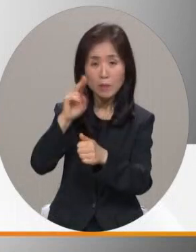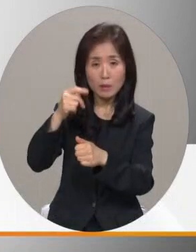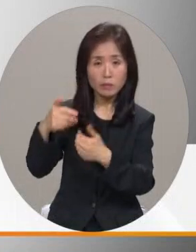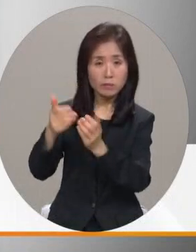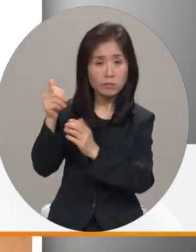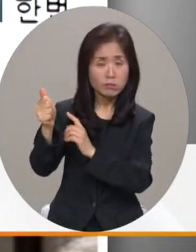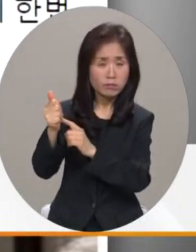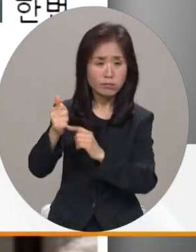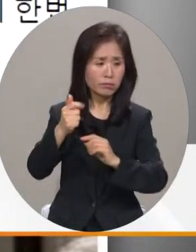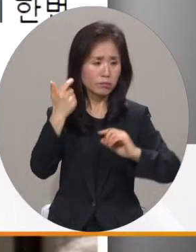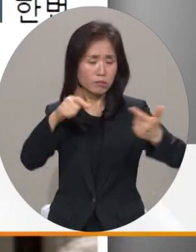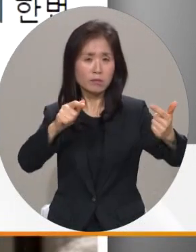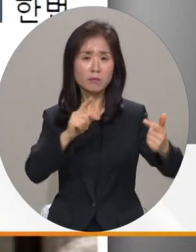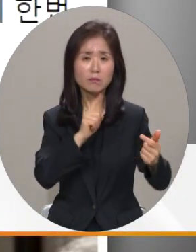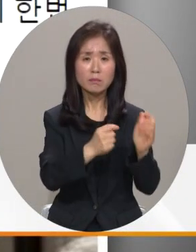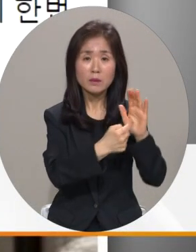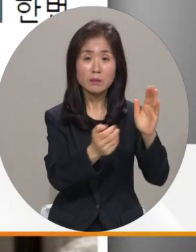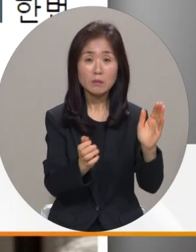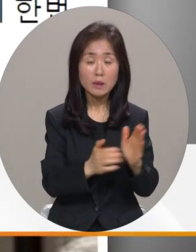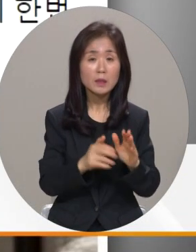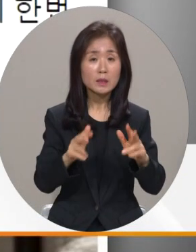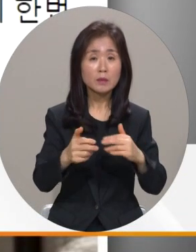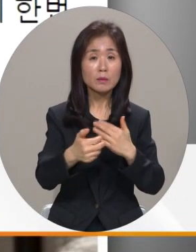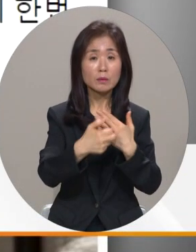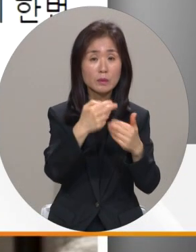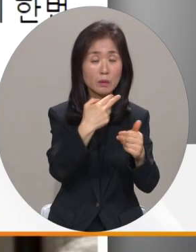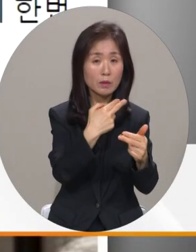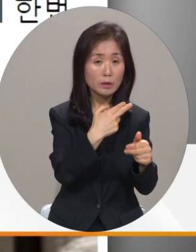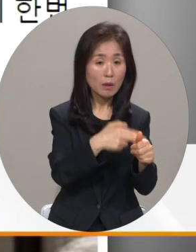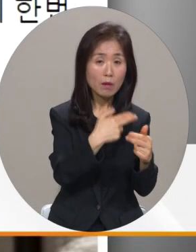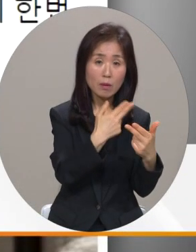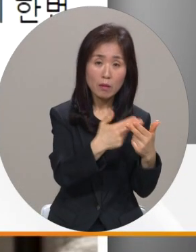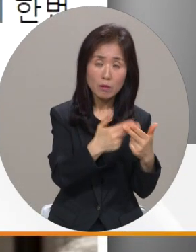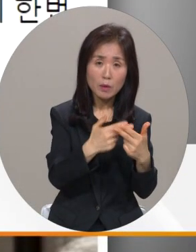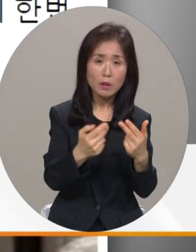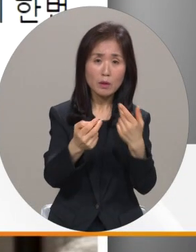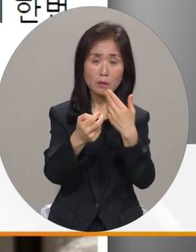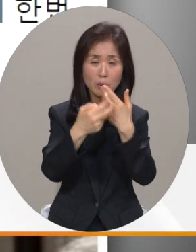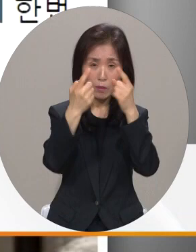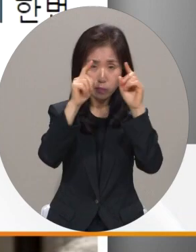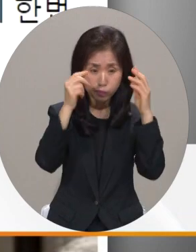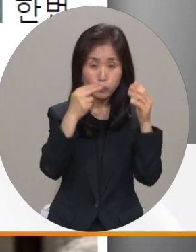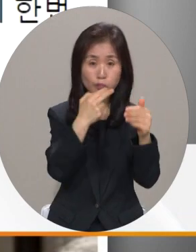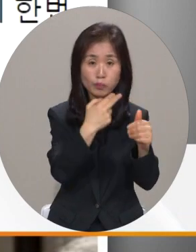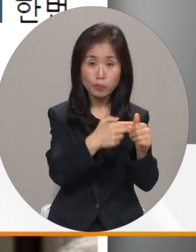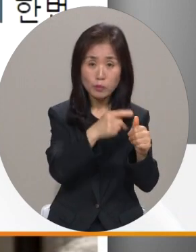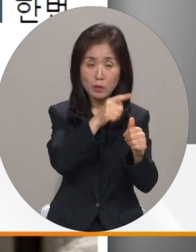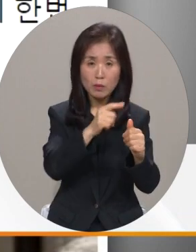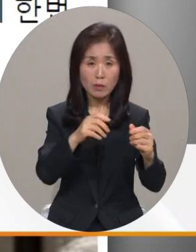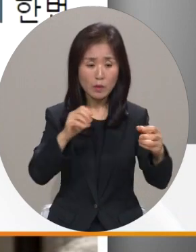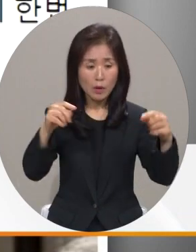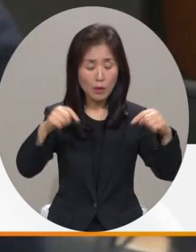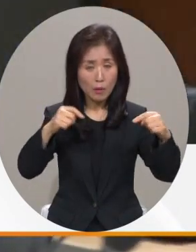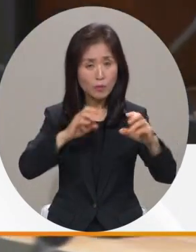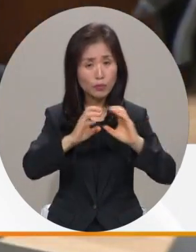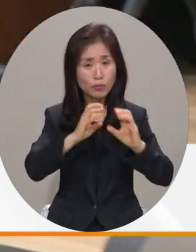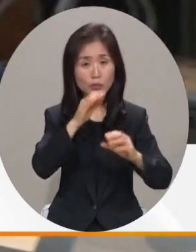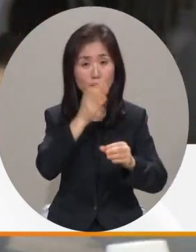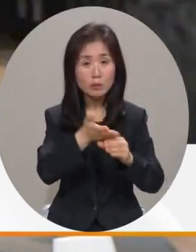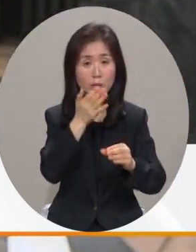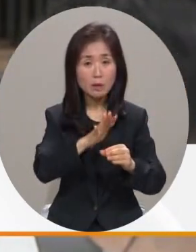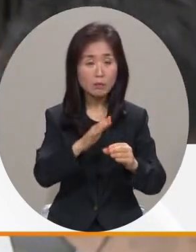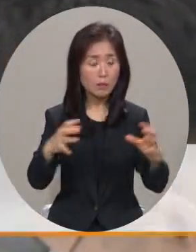의사 협회 의대 교수들과 소통하고 있지만 합동 브리핑 진행에 합의한 적은 없다고 선을 그은 겁니다